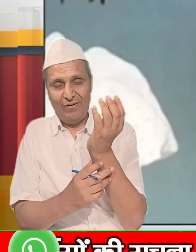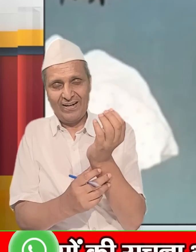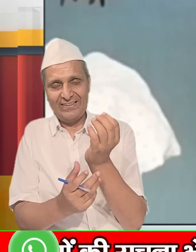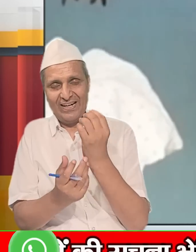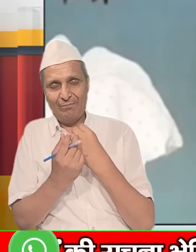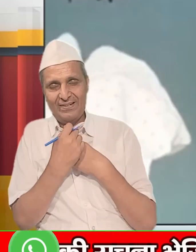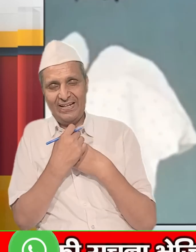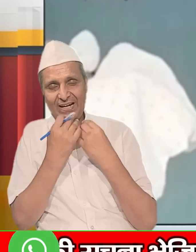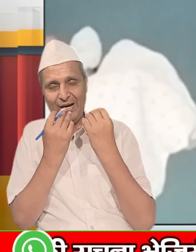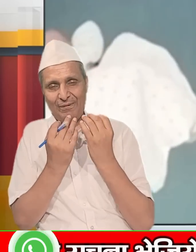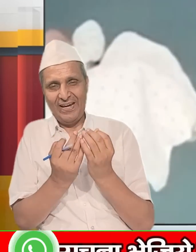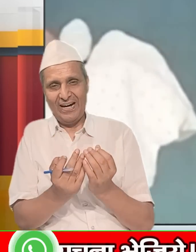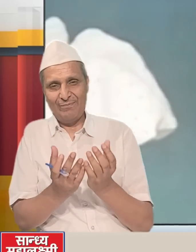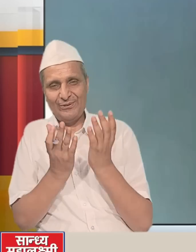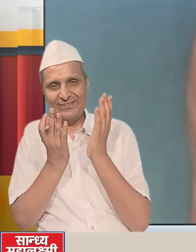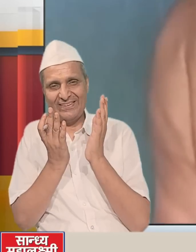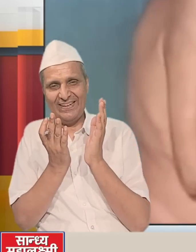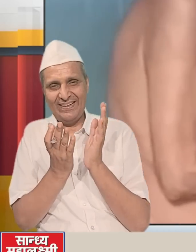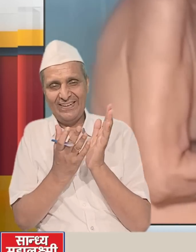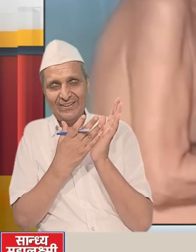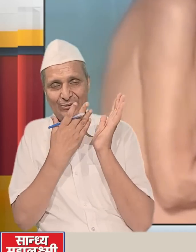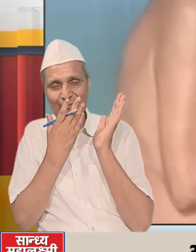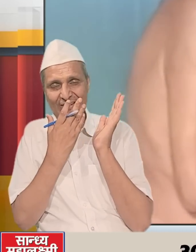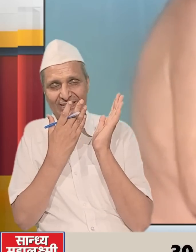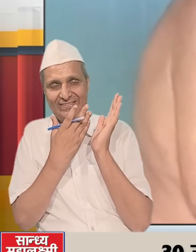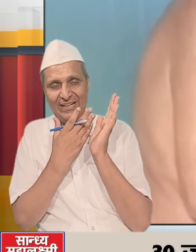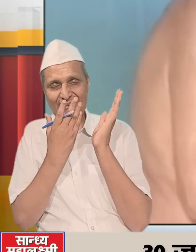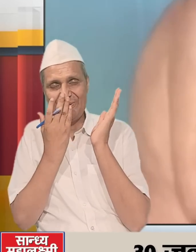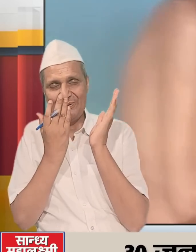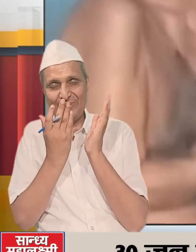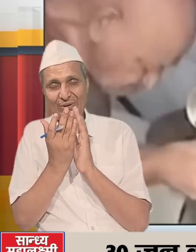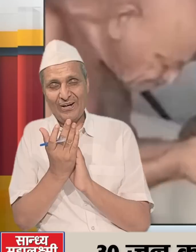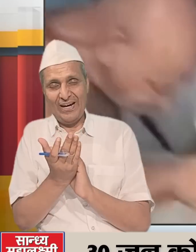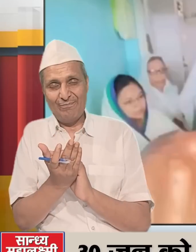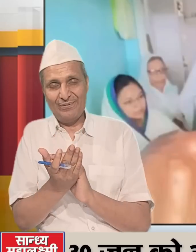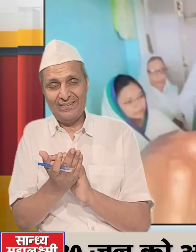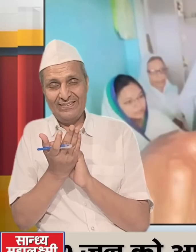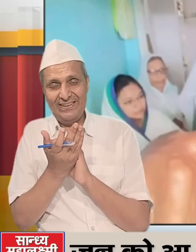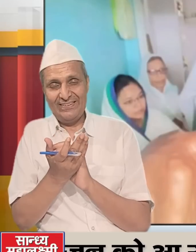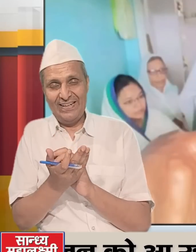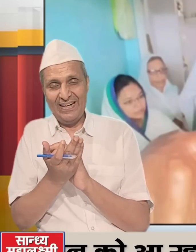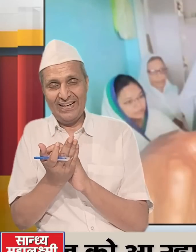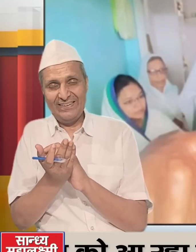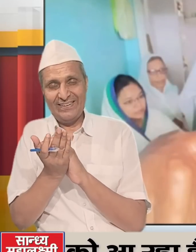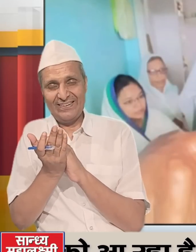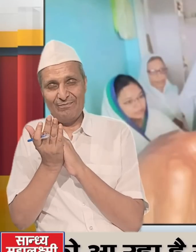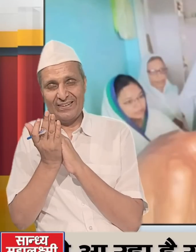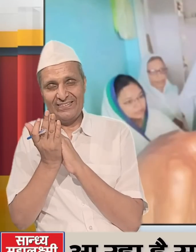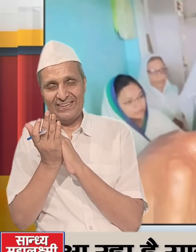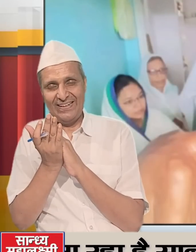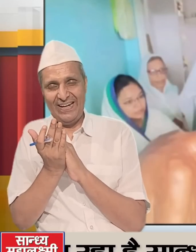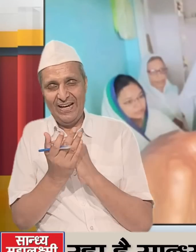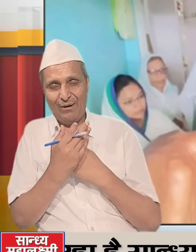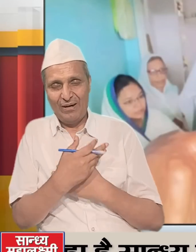है, वहाँ का तार अपने से अपने आप जुड़ जाता है। गुरुवर जयवंत हों और आप जितने आगे चढ़ते